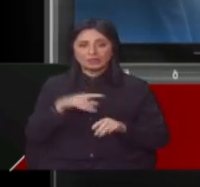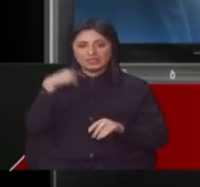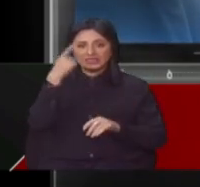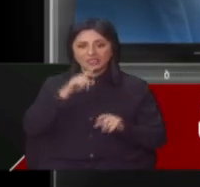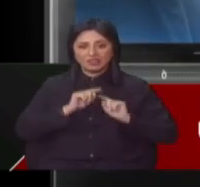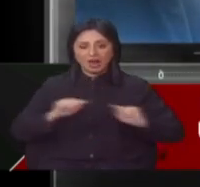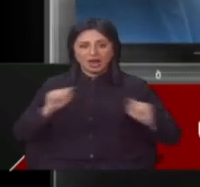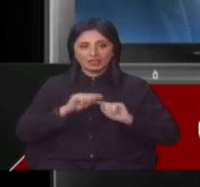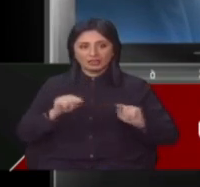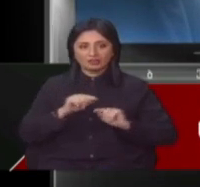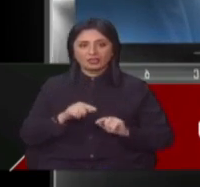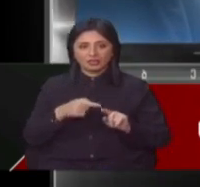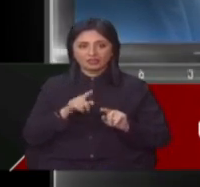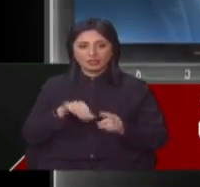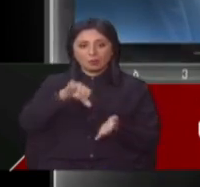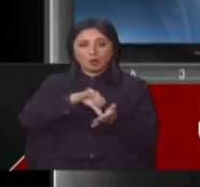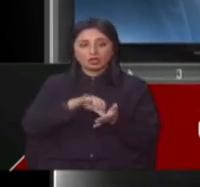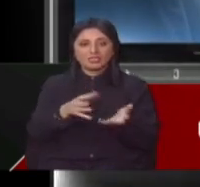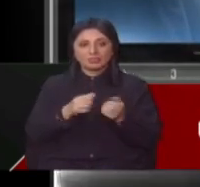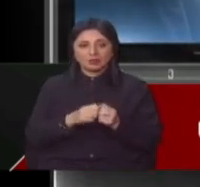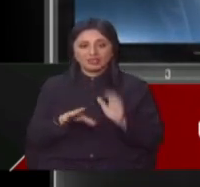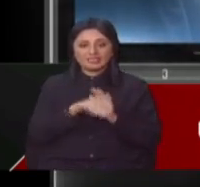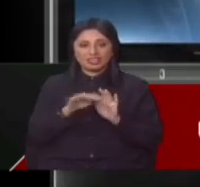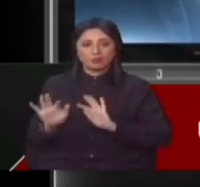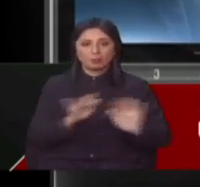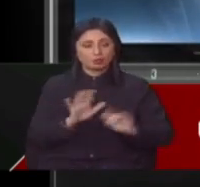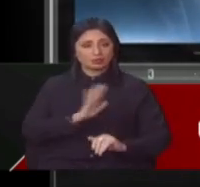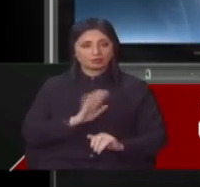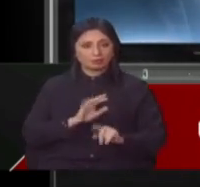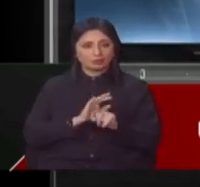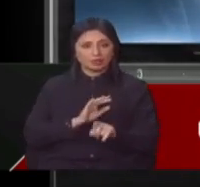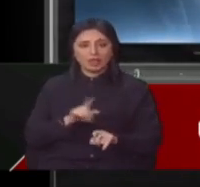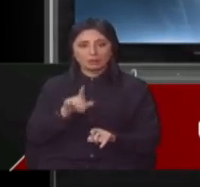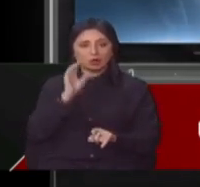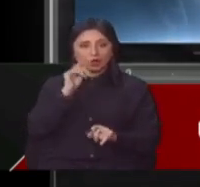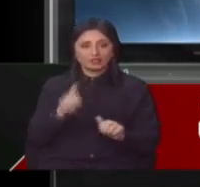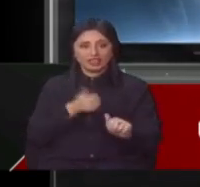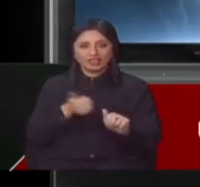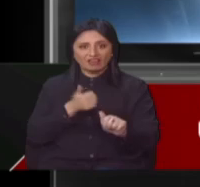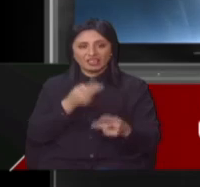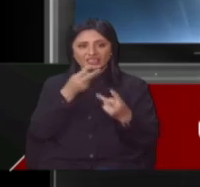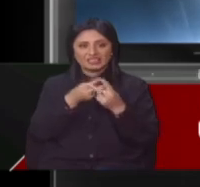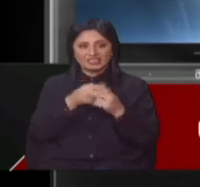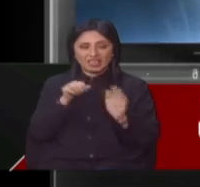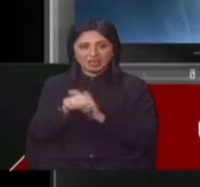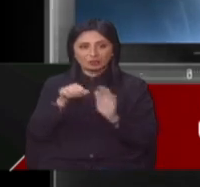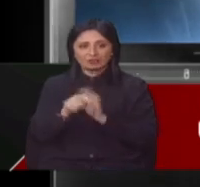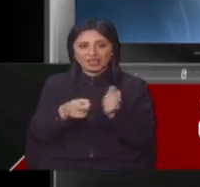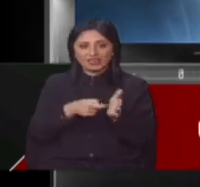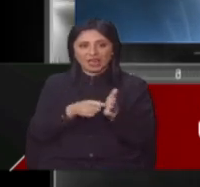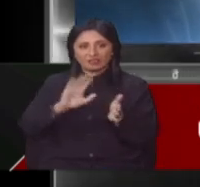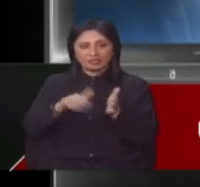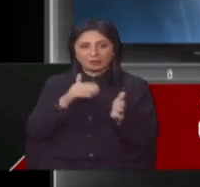sakhis agitatsiashi, anu monatsileoba miegot saarcheuno protsesshi, rodesats mat devnidnen tsikheebshi swamdren,